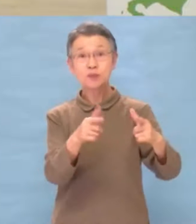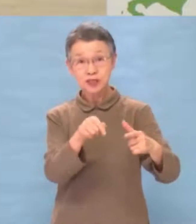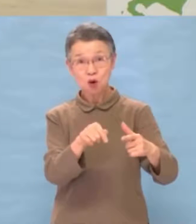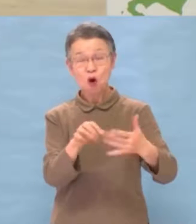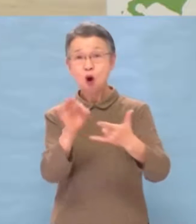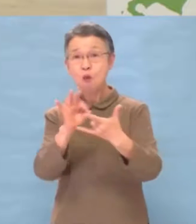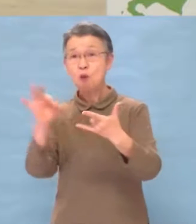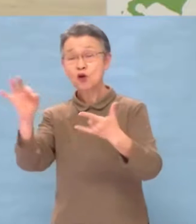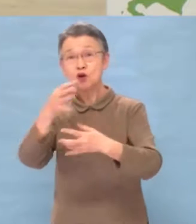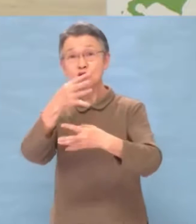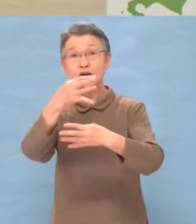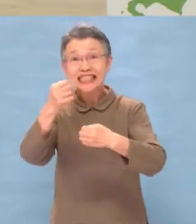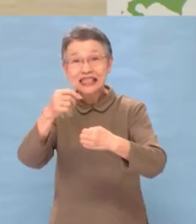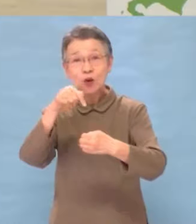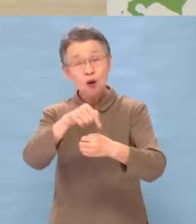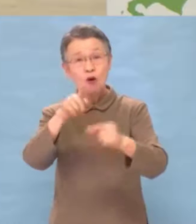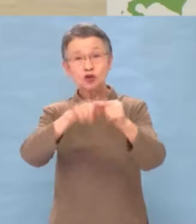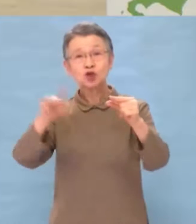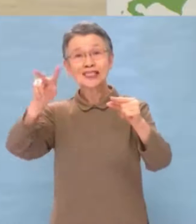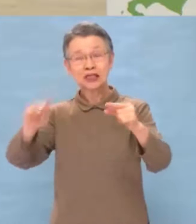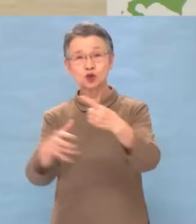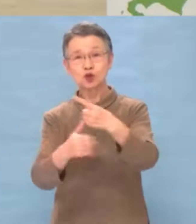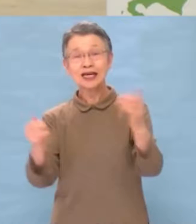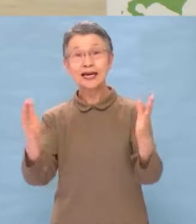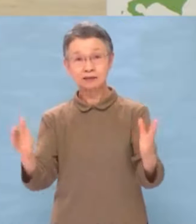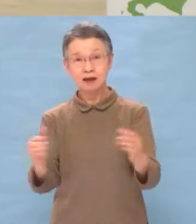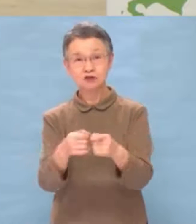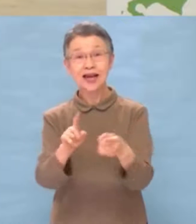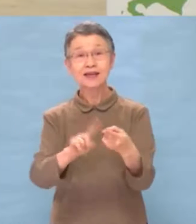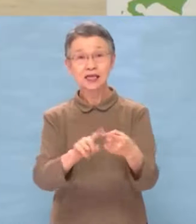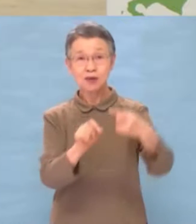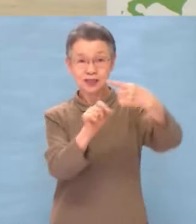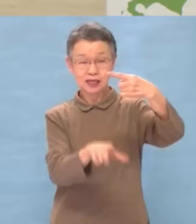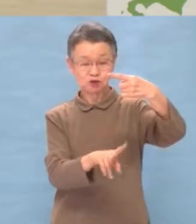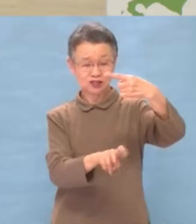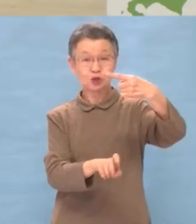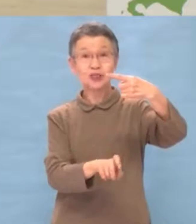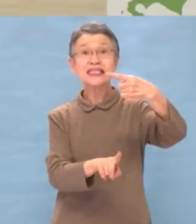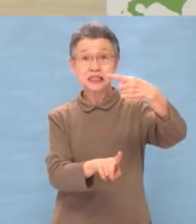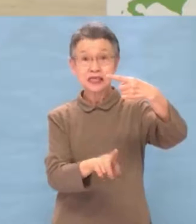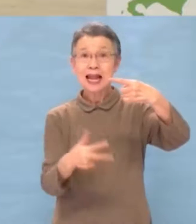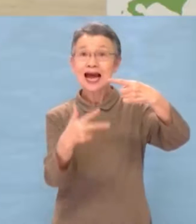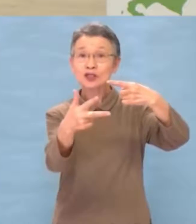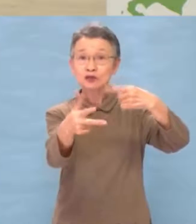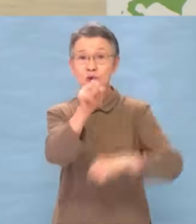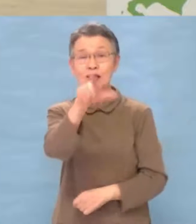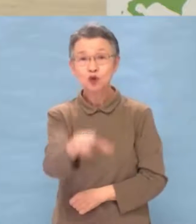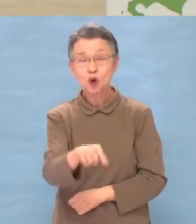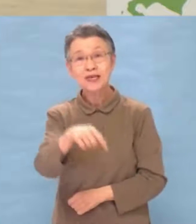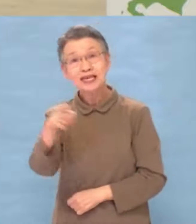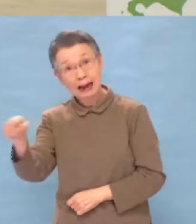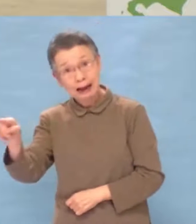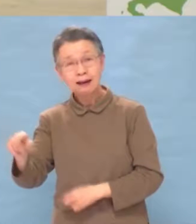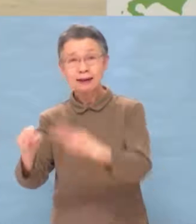の北方領土の日を中心とする1ヶ月間、具体的には1月21日、来週の月曜日